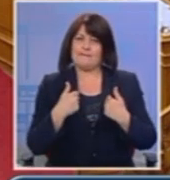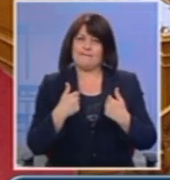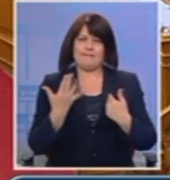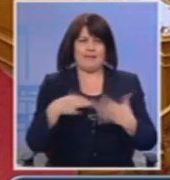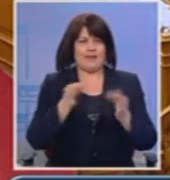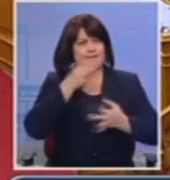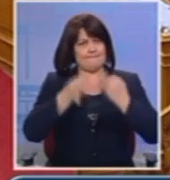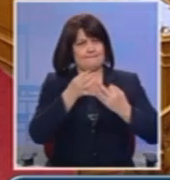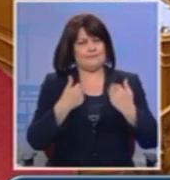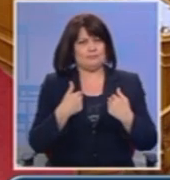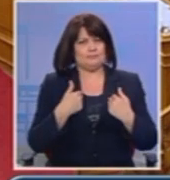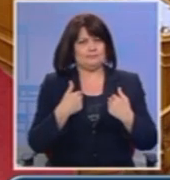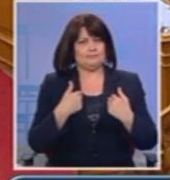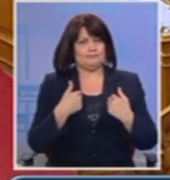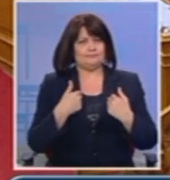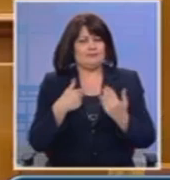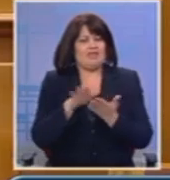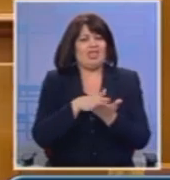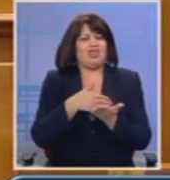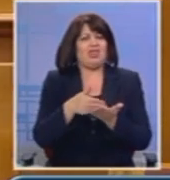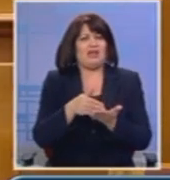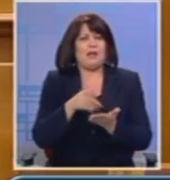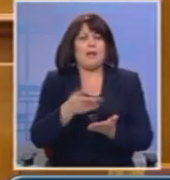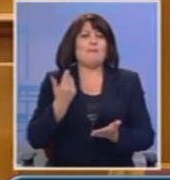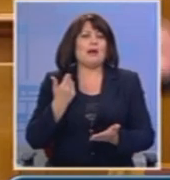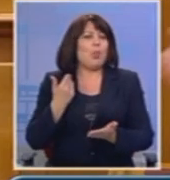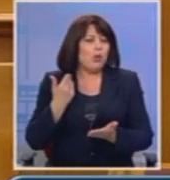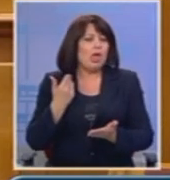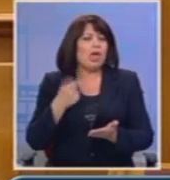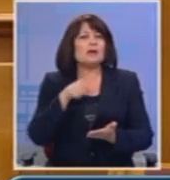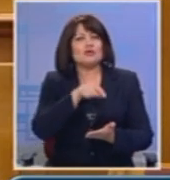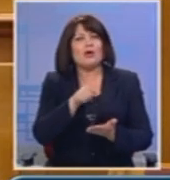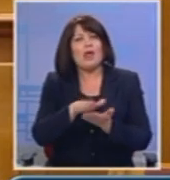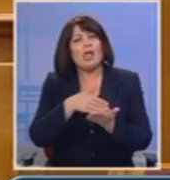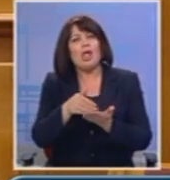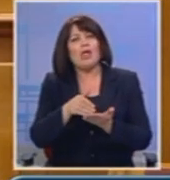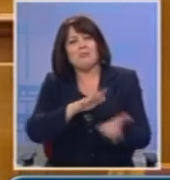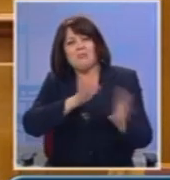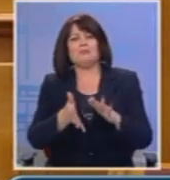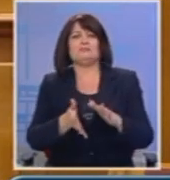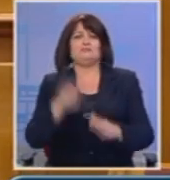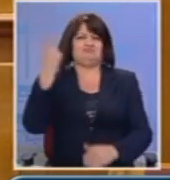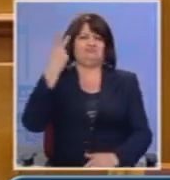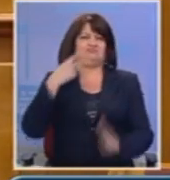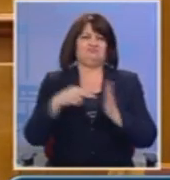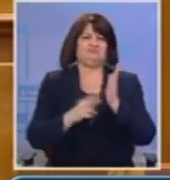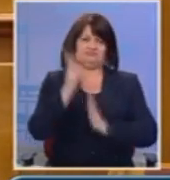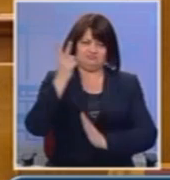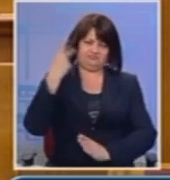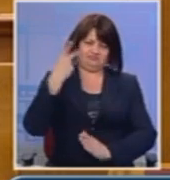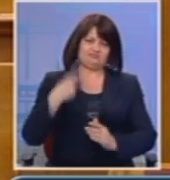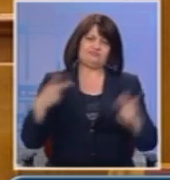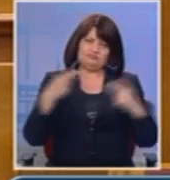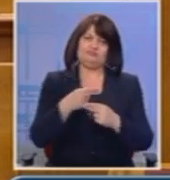αρχική μου ομιλία γλείφετε εκεί που φνα γιατί κατηγορούσα αυτό που έγινε το 2012 το